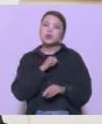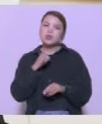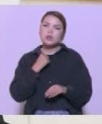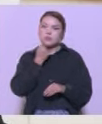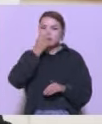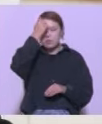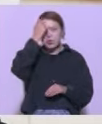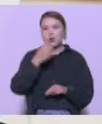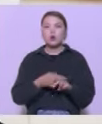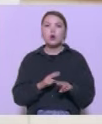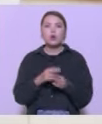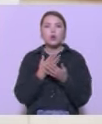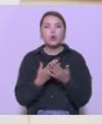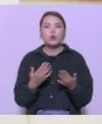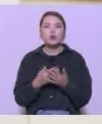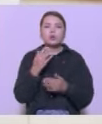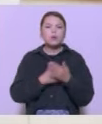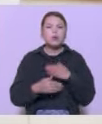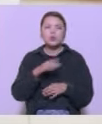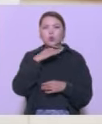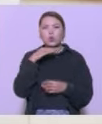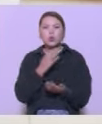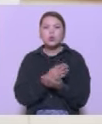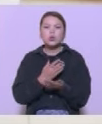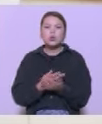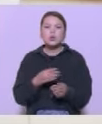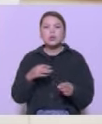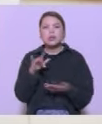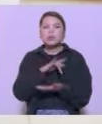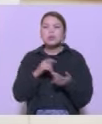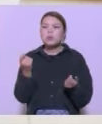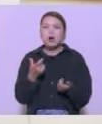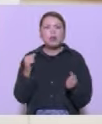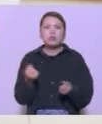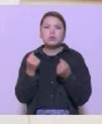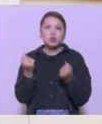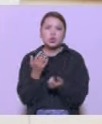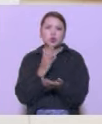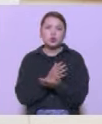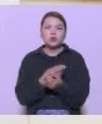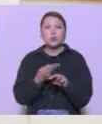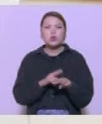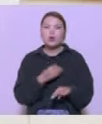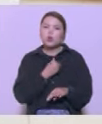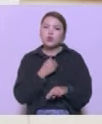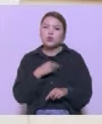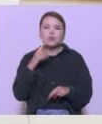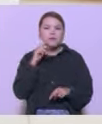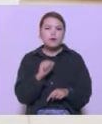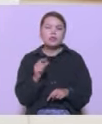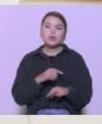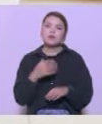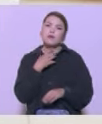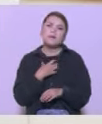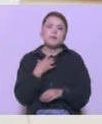это. У нас в стране очень много людей с инвалидностью. Однако мало таких центров, где бы им оказали поддержку. Поэтому я хочу особо отметить важность